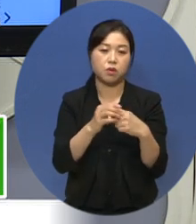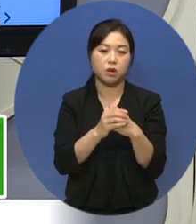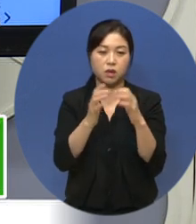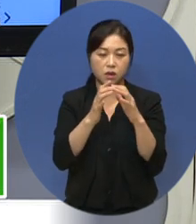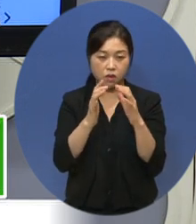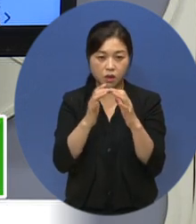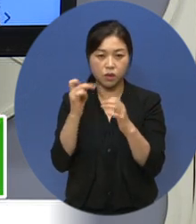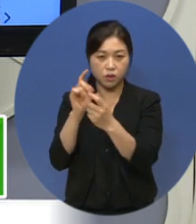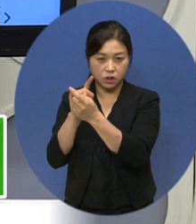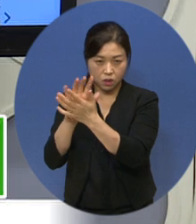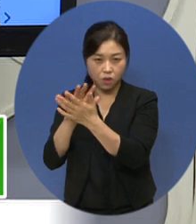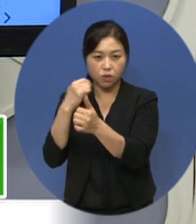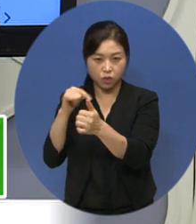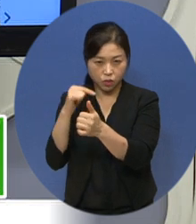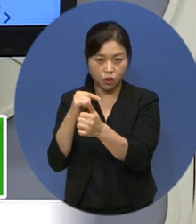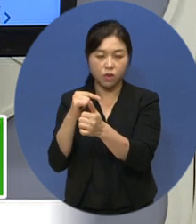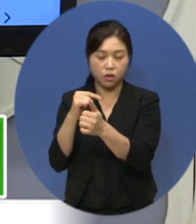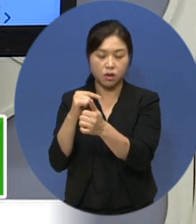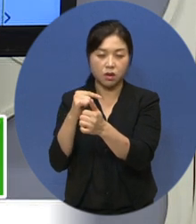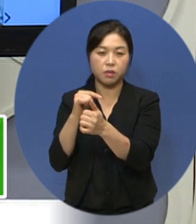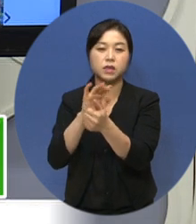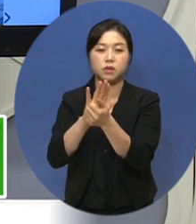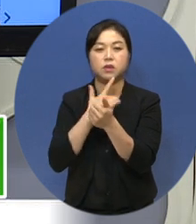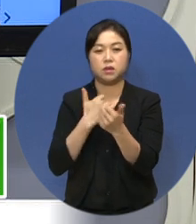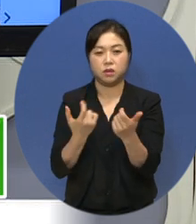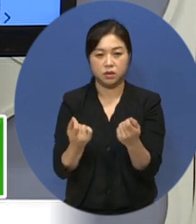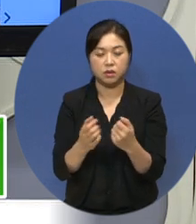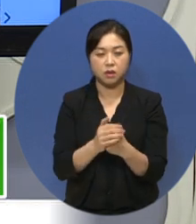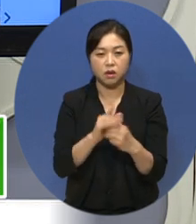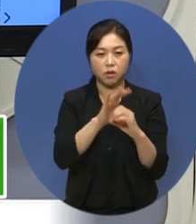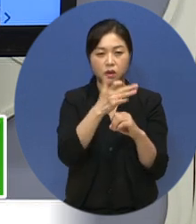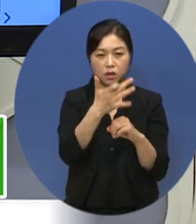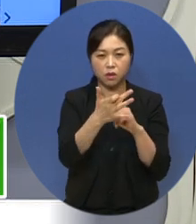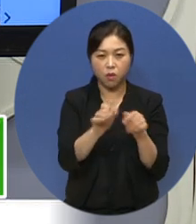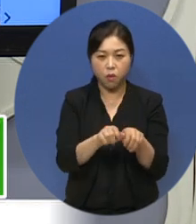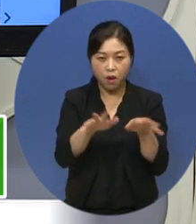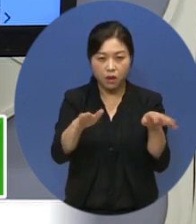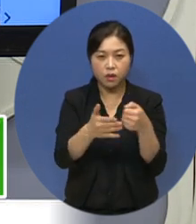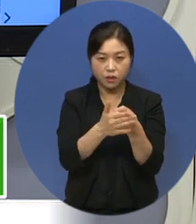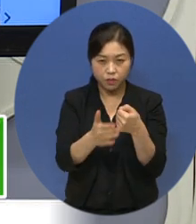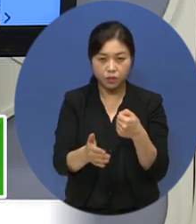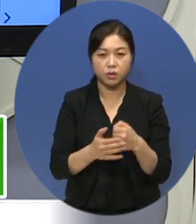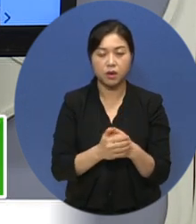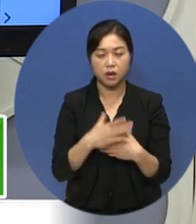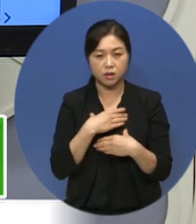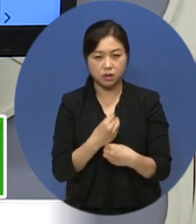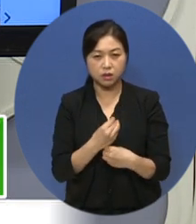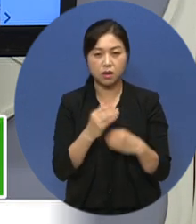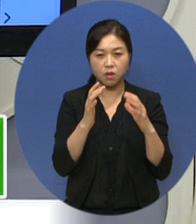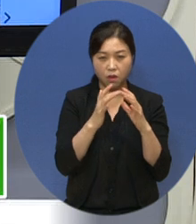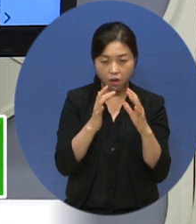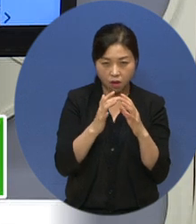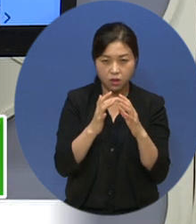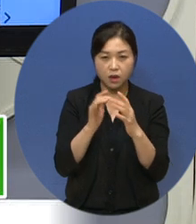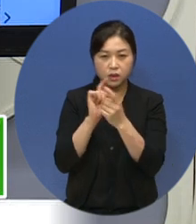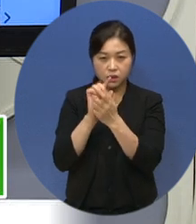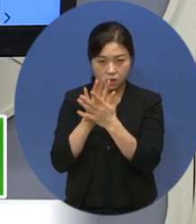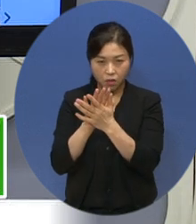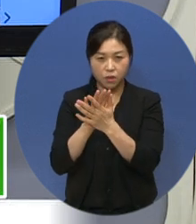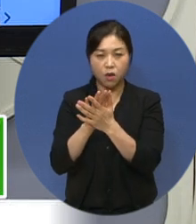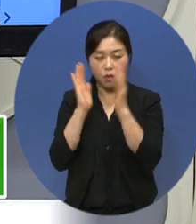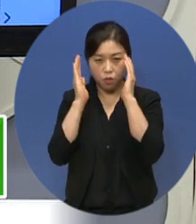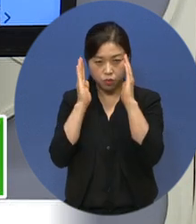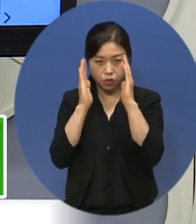지원 해 왔는데요 이에 최근 코를 알고 확산 3 를 감안해 안정적인 온 오프라인 수업을 병행할 수